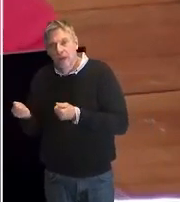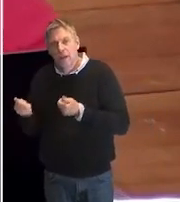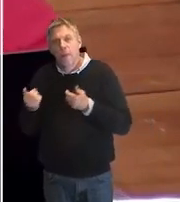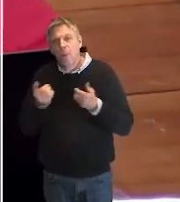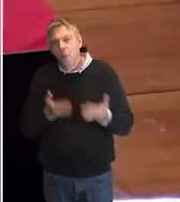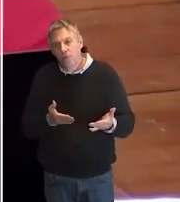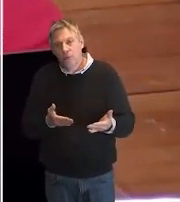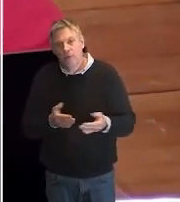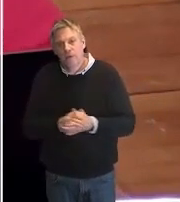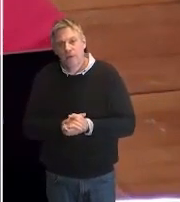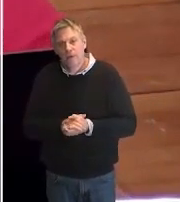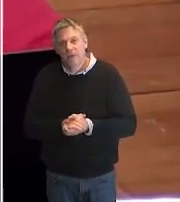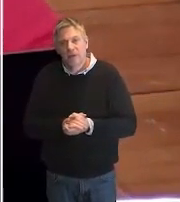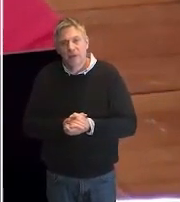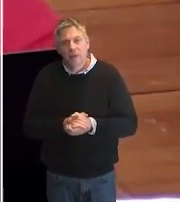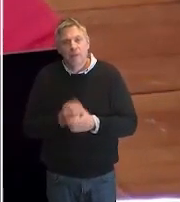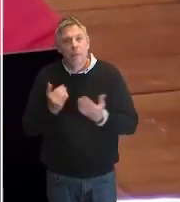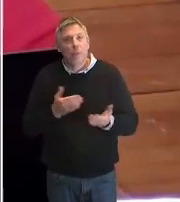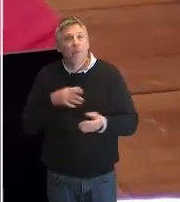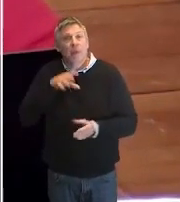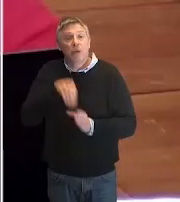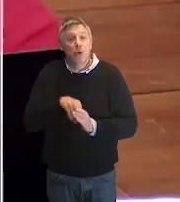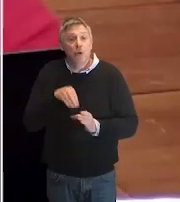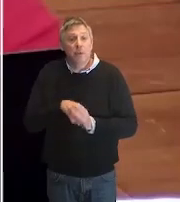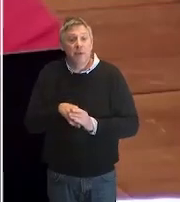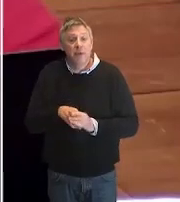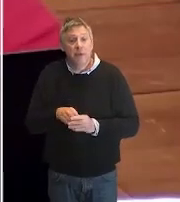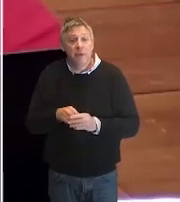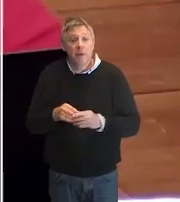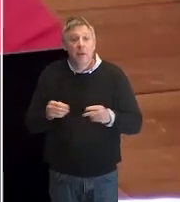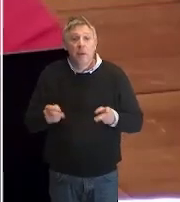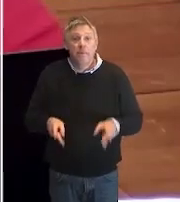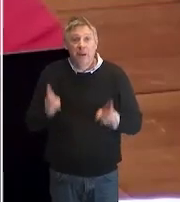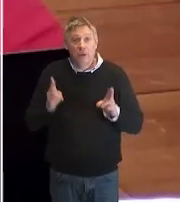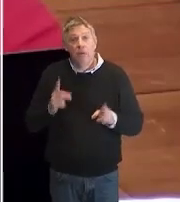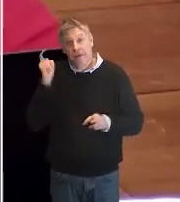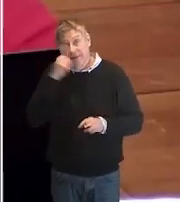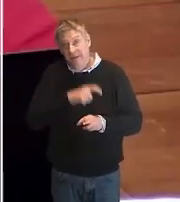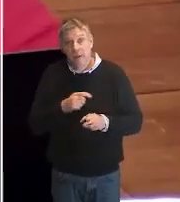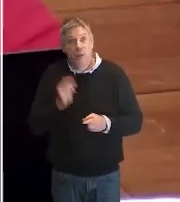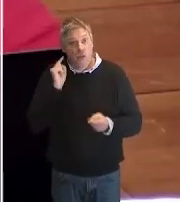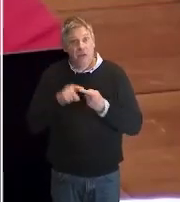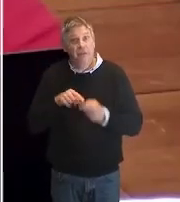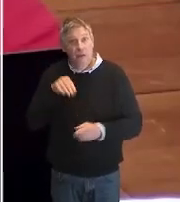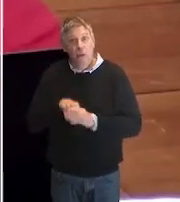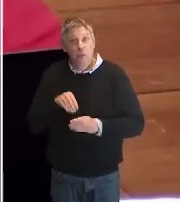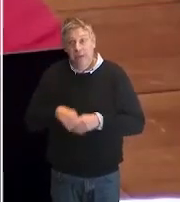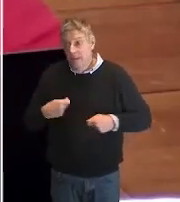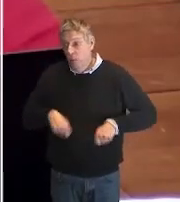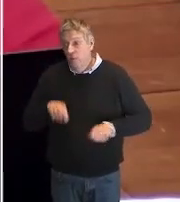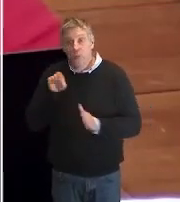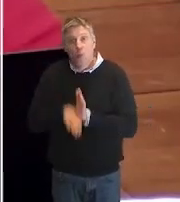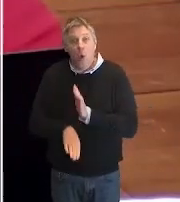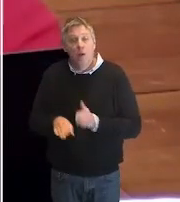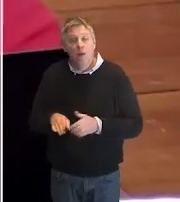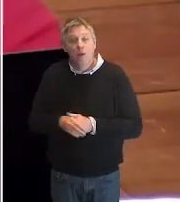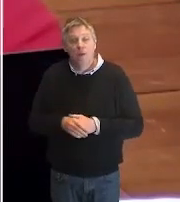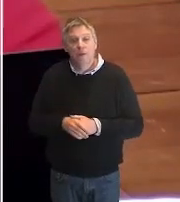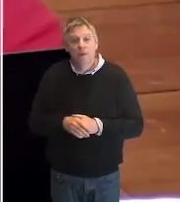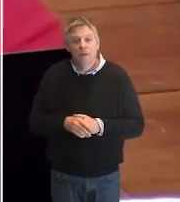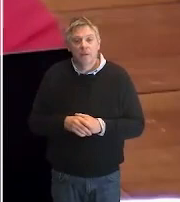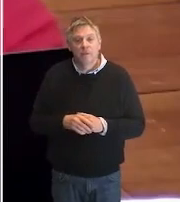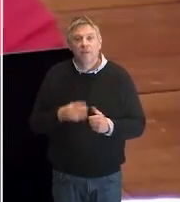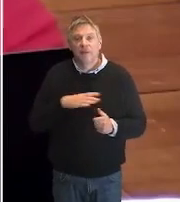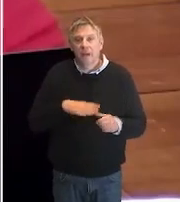nous avons proposé de faire des économies. En période de difficulté, il s'agit de faire des économies, d'autant que nous avons vu qu'il y avait un certain nombre